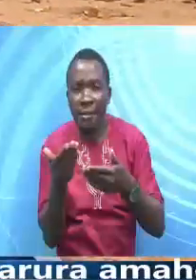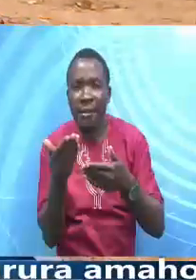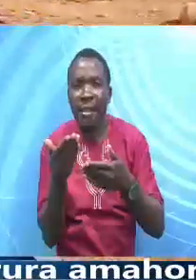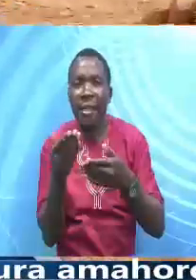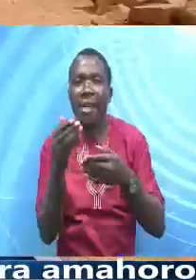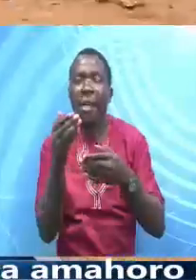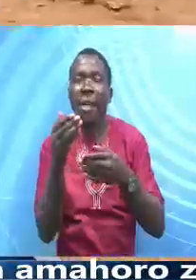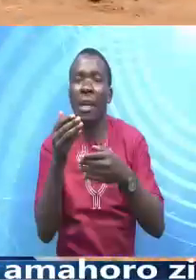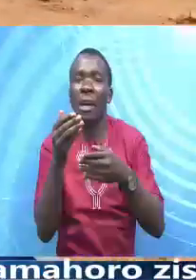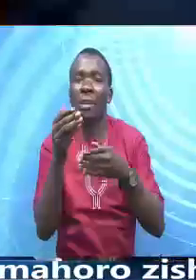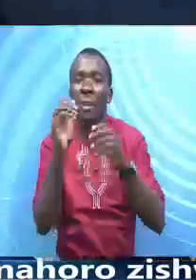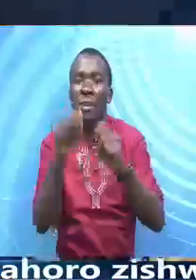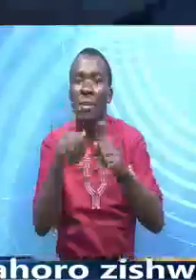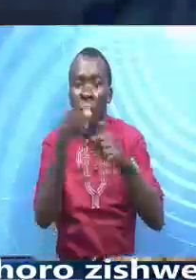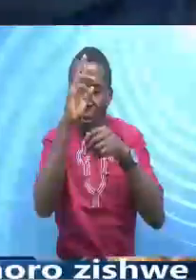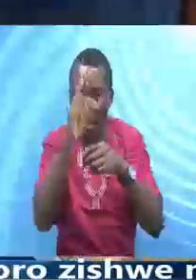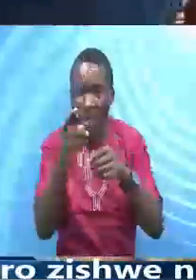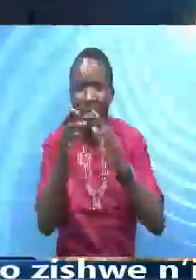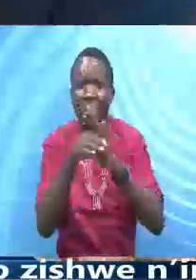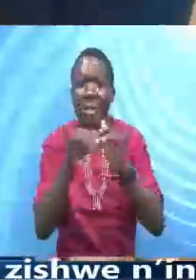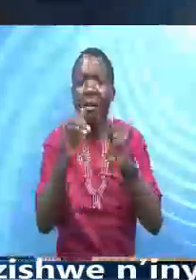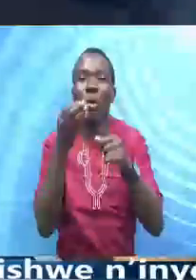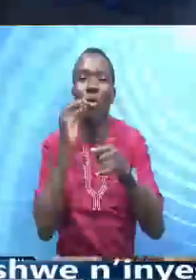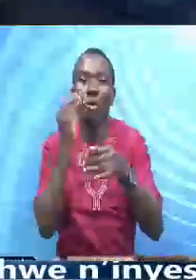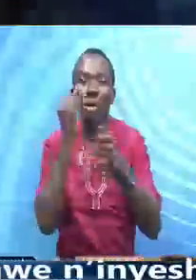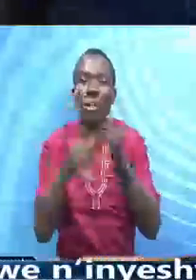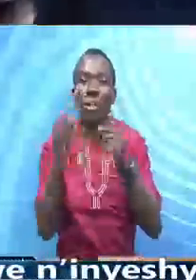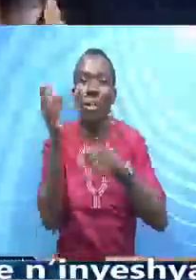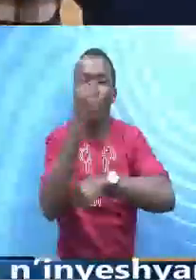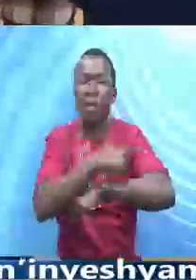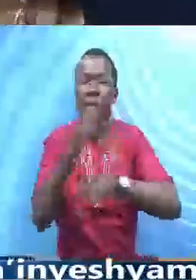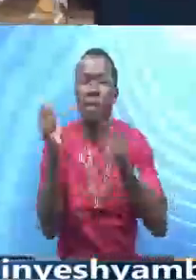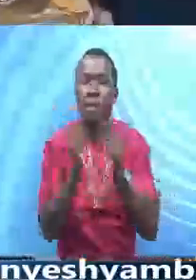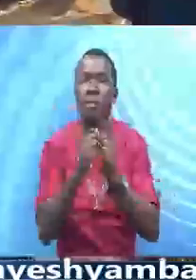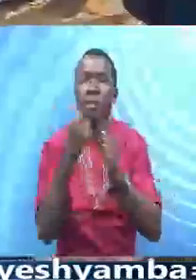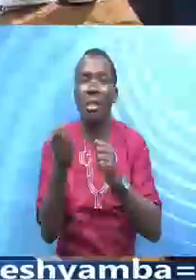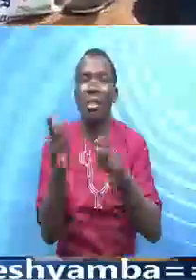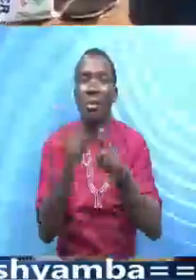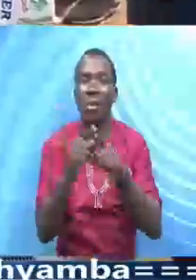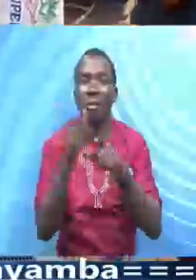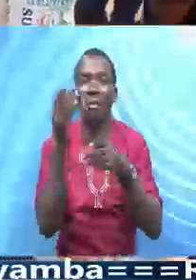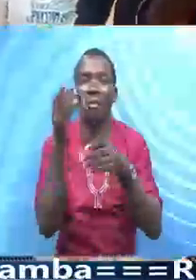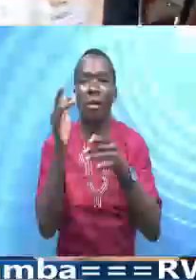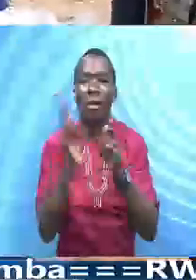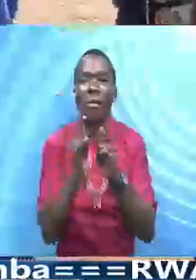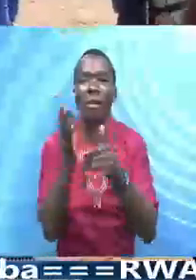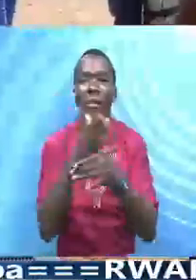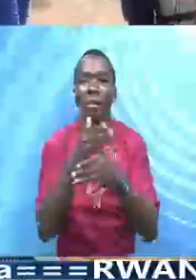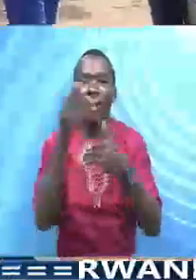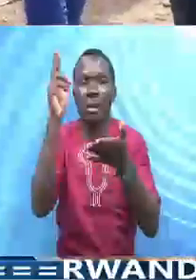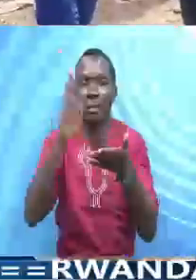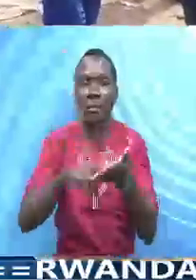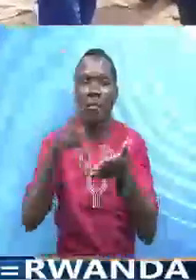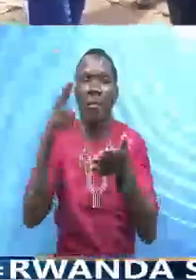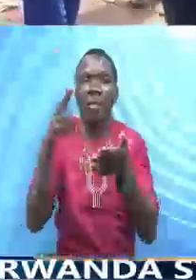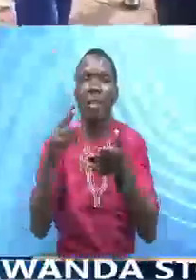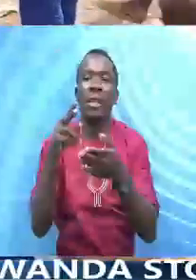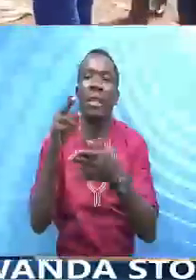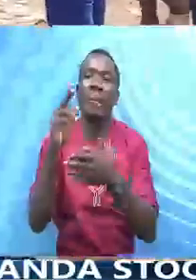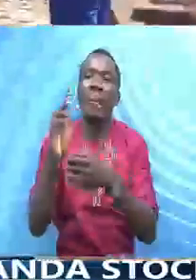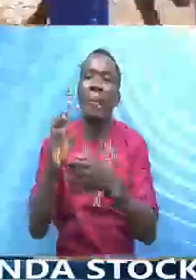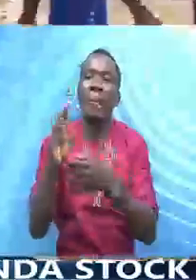rugo izamara iminsi 15 nk'uko inama y'abaminisitiri yabyemeje kuri wa 18 Mutarama Jean-Pierre Kamanzi Semigabo BTN